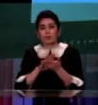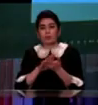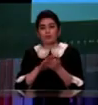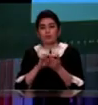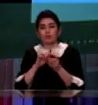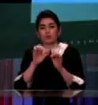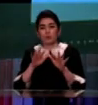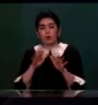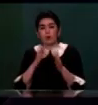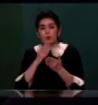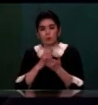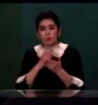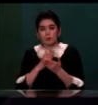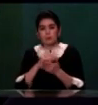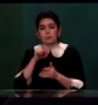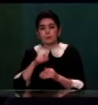joy mavjud.